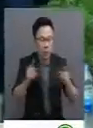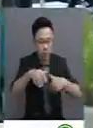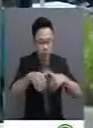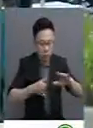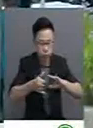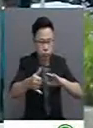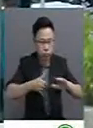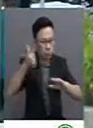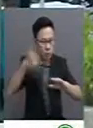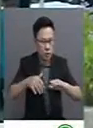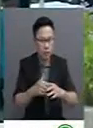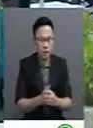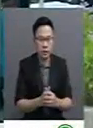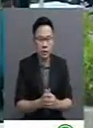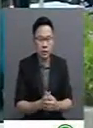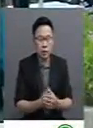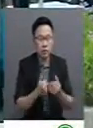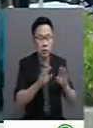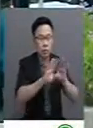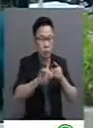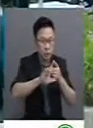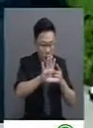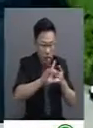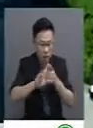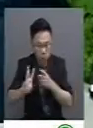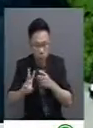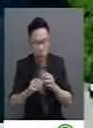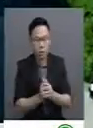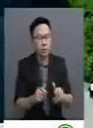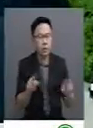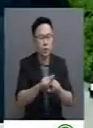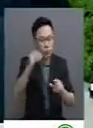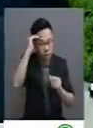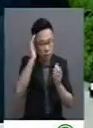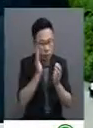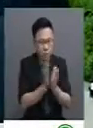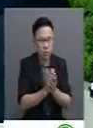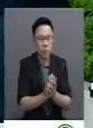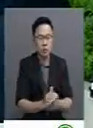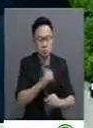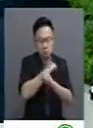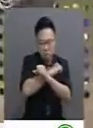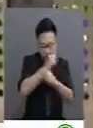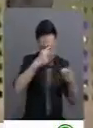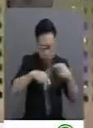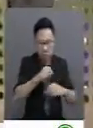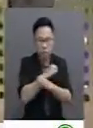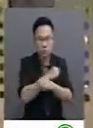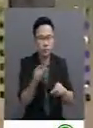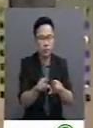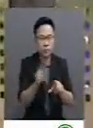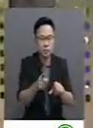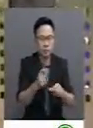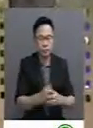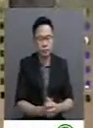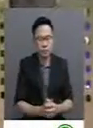ผ่านเข้าออกค่ะในขณะที่ประตู5และประตู6ก็พบว่ามีตำรวจชุดควบคุมฝูงชนมายืนคุมสถานการณ์